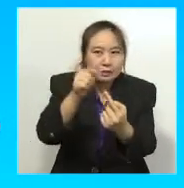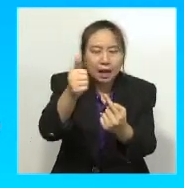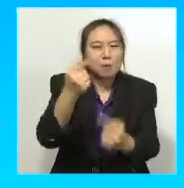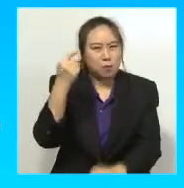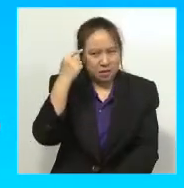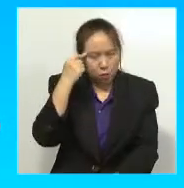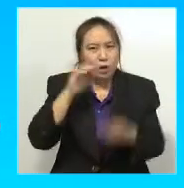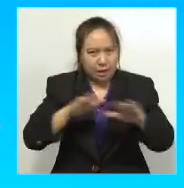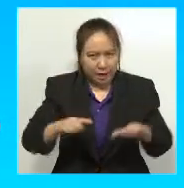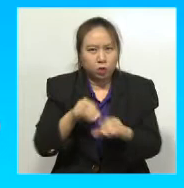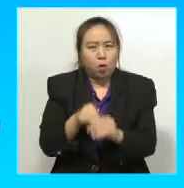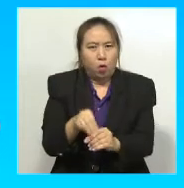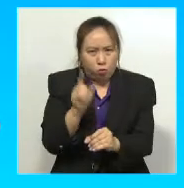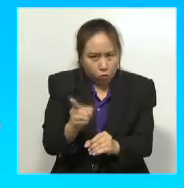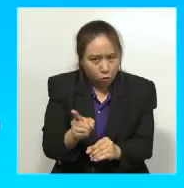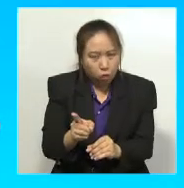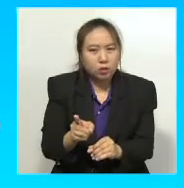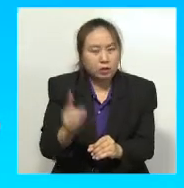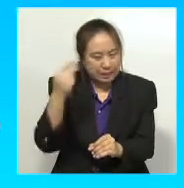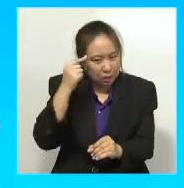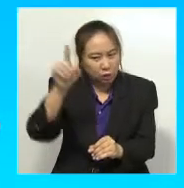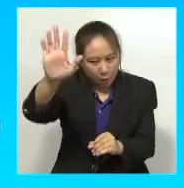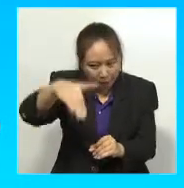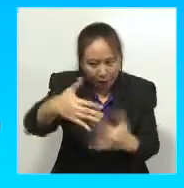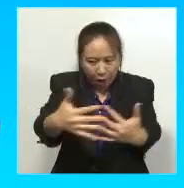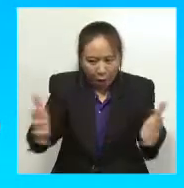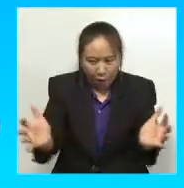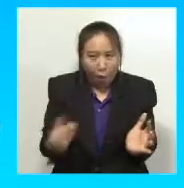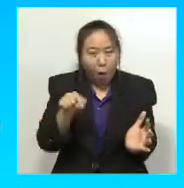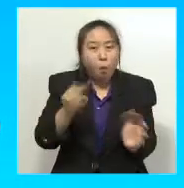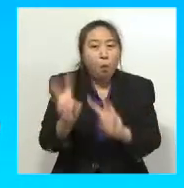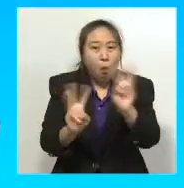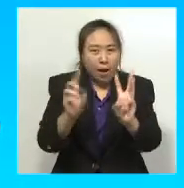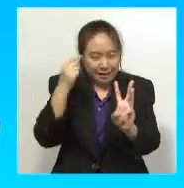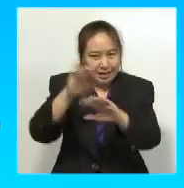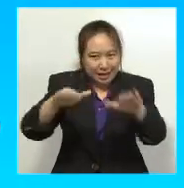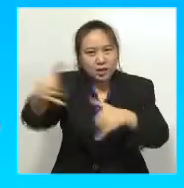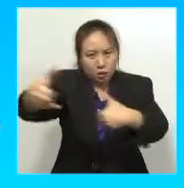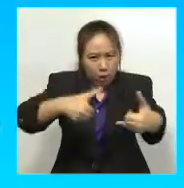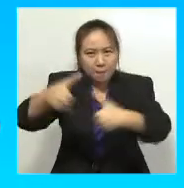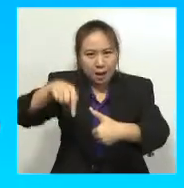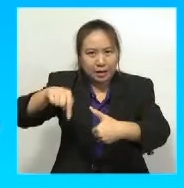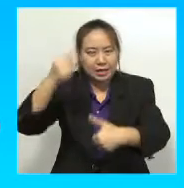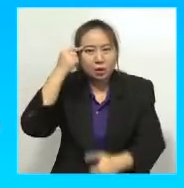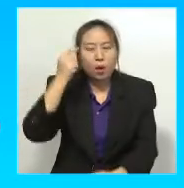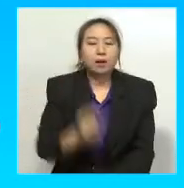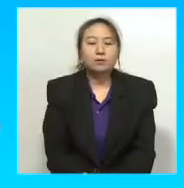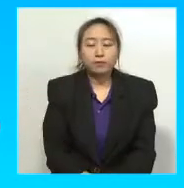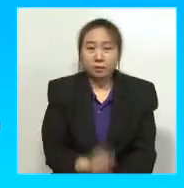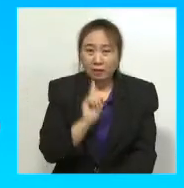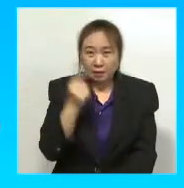าเด็กเนี่ยต้องกลับมาที่โถงนะครับ ท่านย ัง เช ื่อ ม ั่ นว่าเด็กย ัง ม ี ช ี ว ิ ตแล้วก็ปลอดภ ั ยนะเราม ี